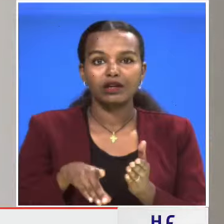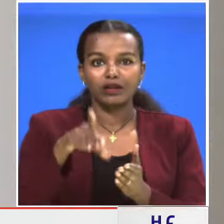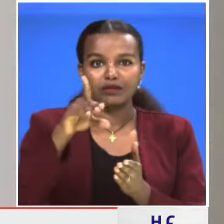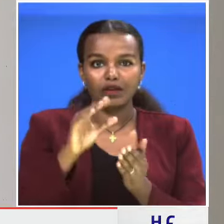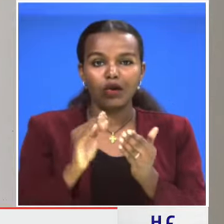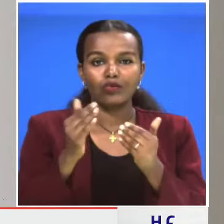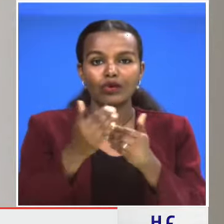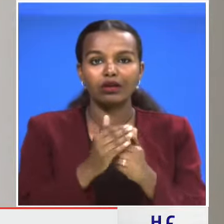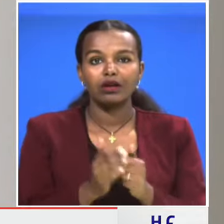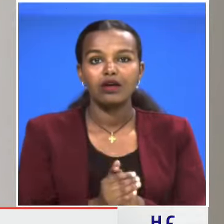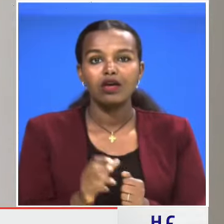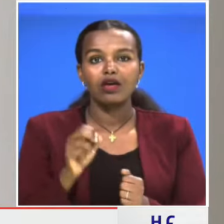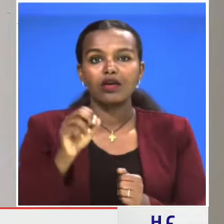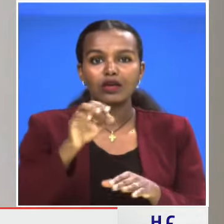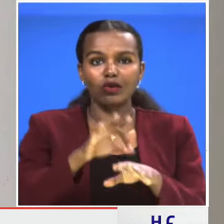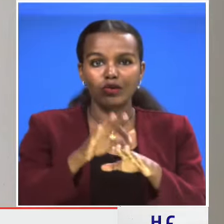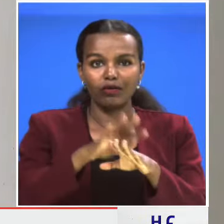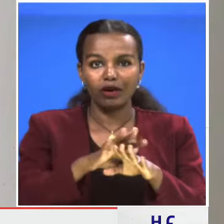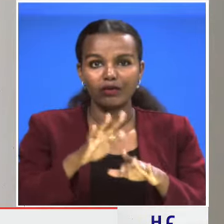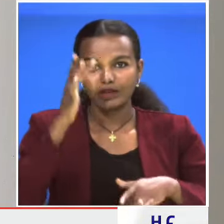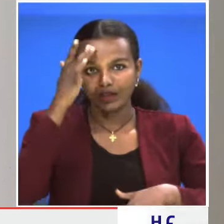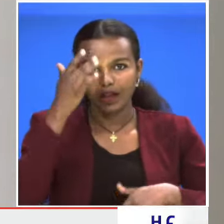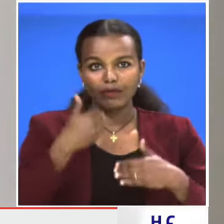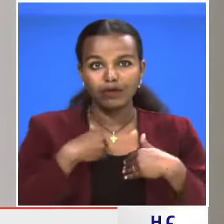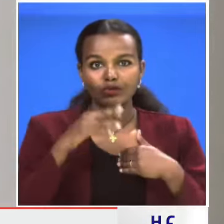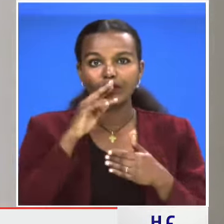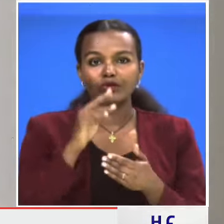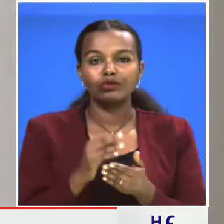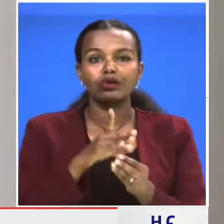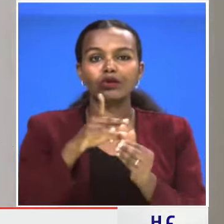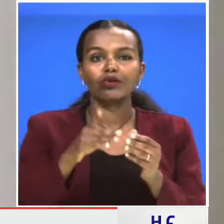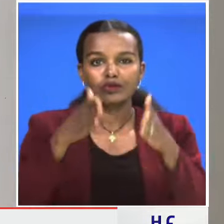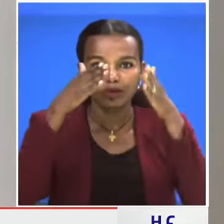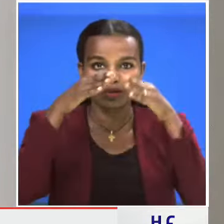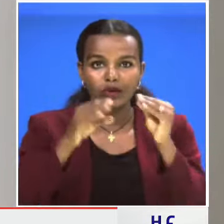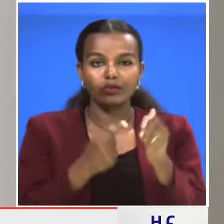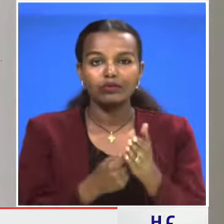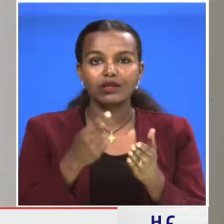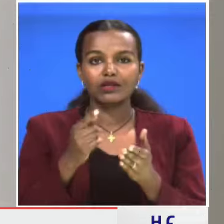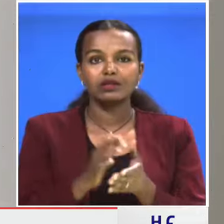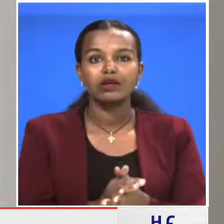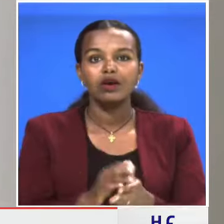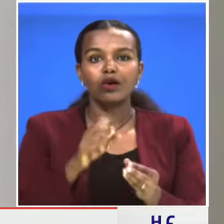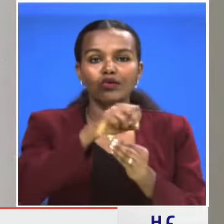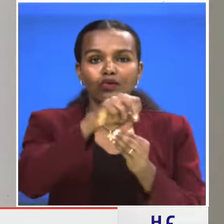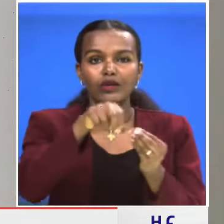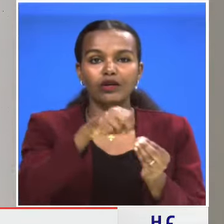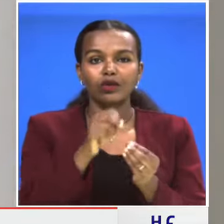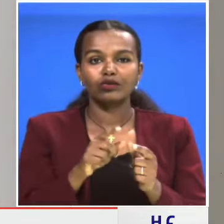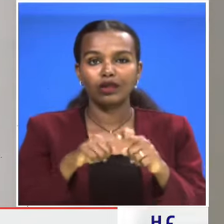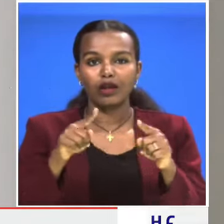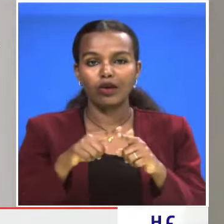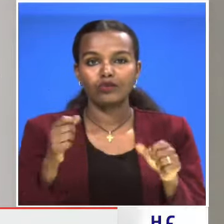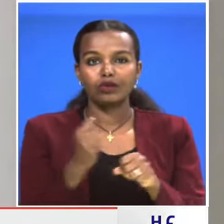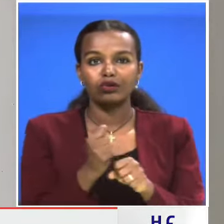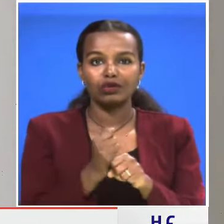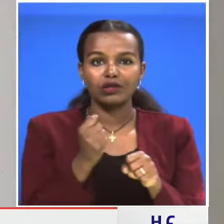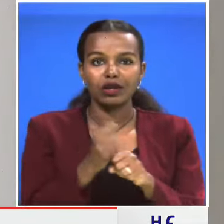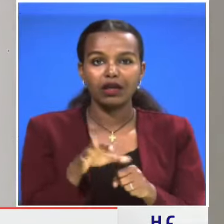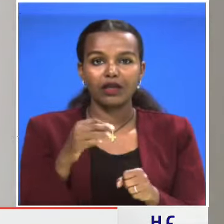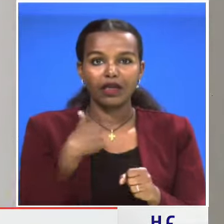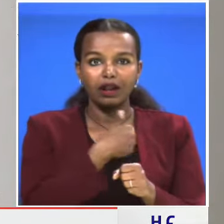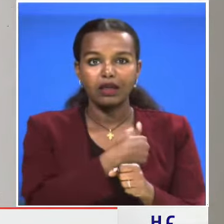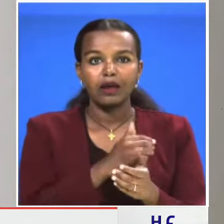ሁኔታ የወባ ስርጭት ያለባቸው ናቸው። ክልሉም ትኩረት አድርጎ በእነዚህ ወረዳዎች የተለያዩ ስራዎችን እየሰራ ይገኛል።